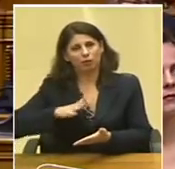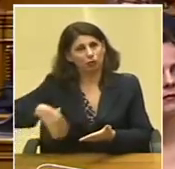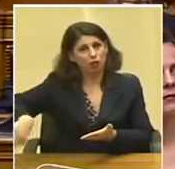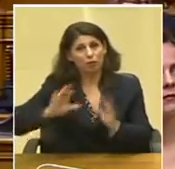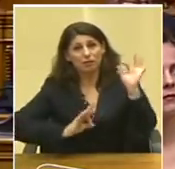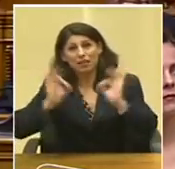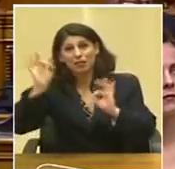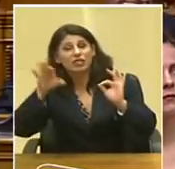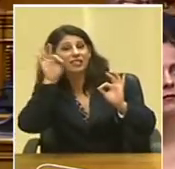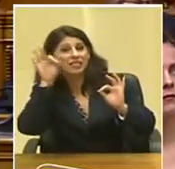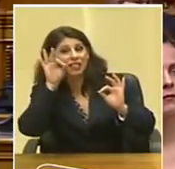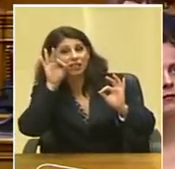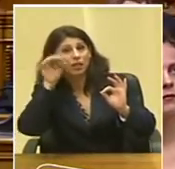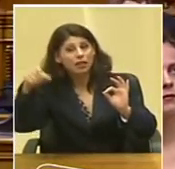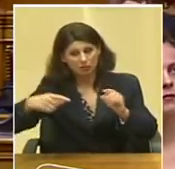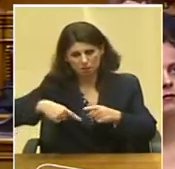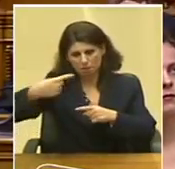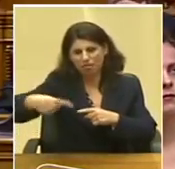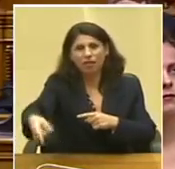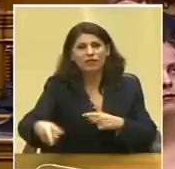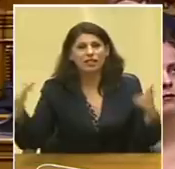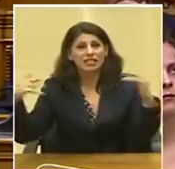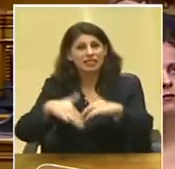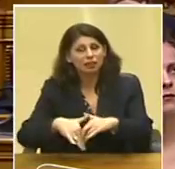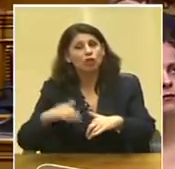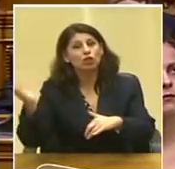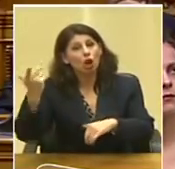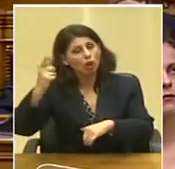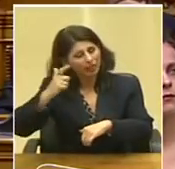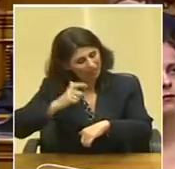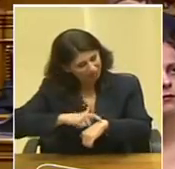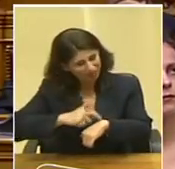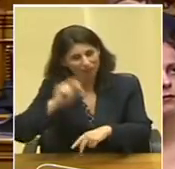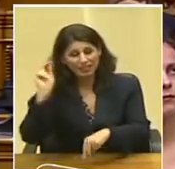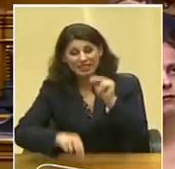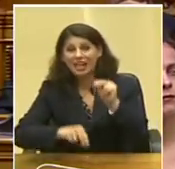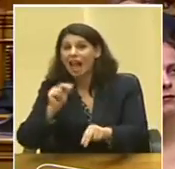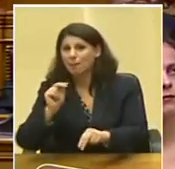και της Θεσσαλονίκης, τόσο στη μεθαυριανή συγκέντρωση, όσο και όταν έρθει η ώρα της κάλπης. Διότι αν